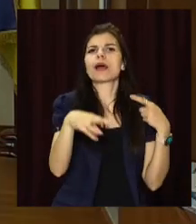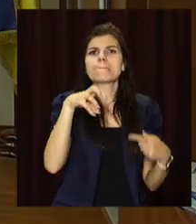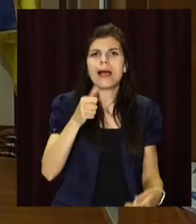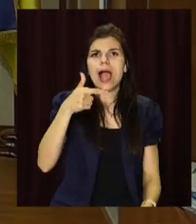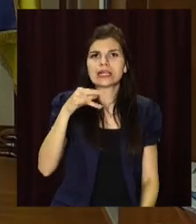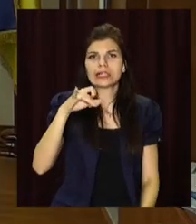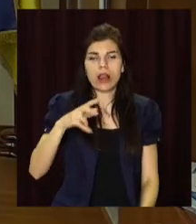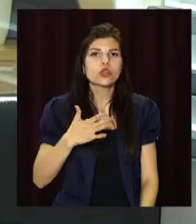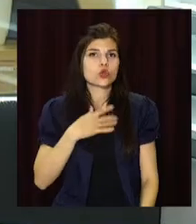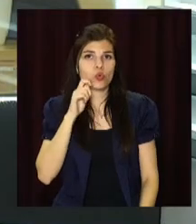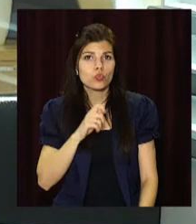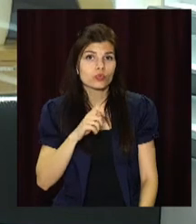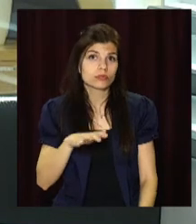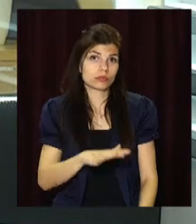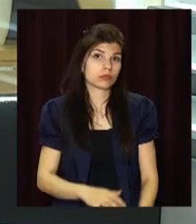країни.